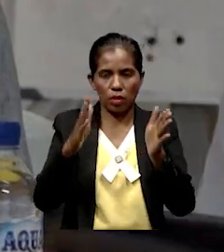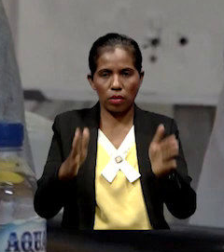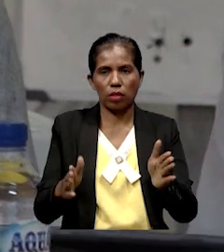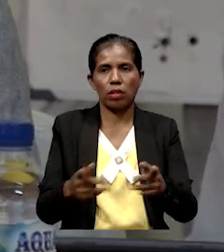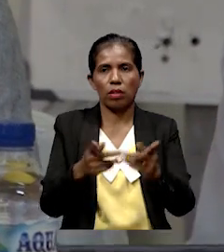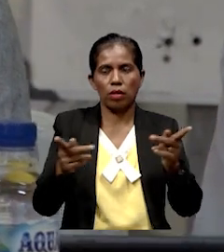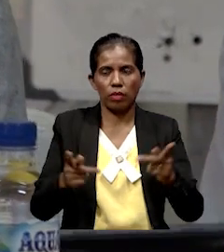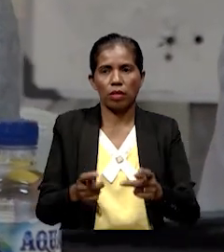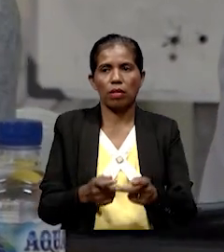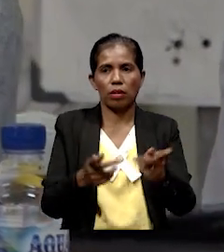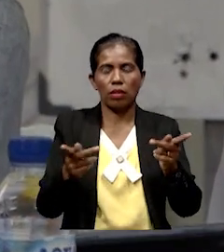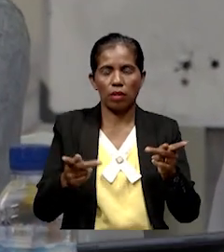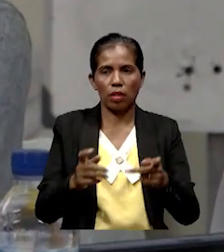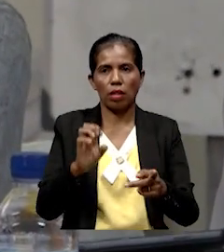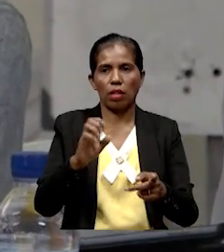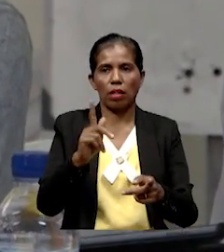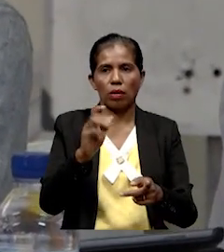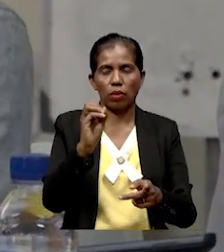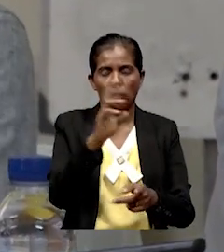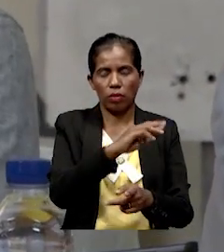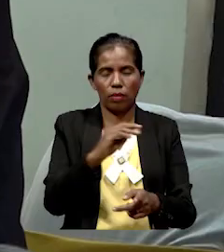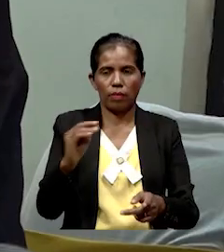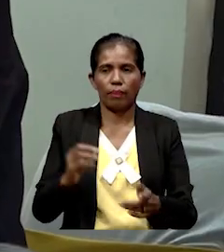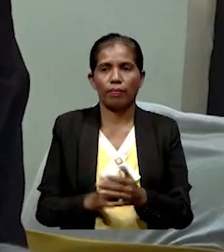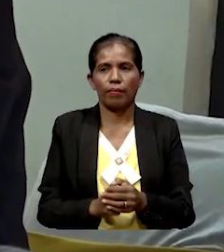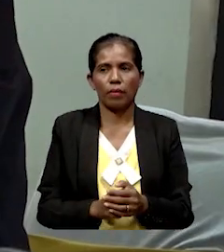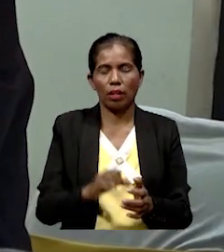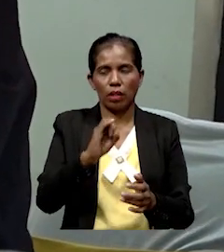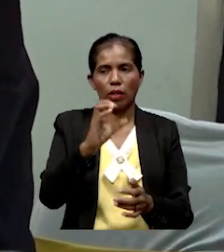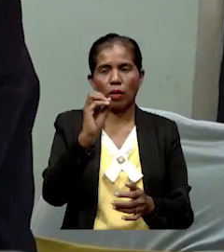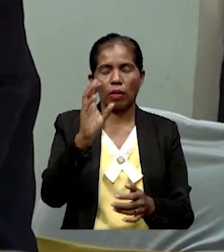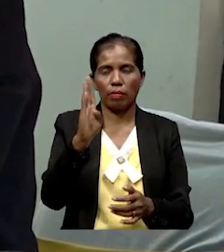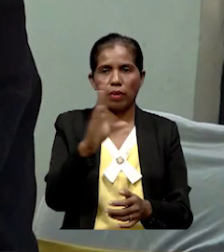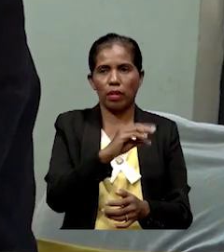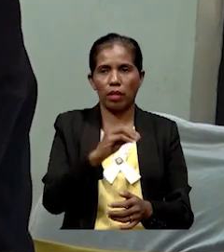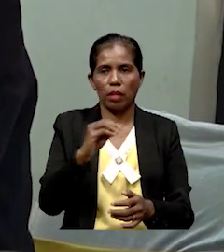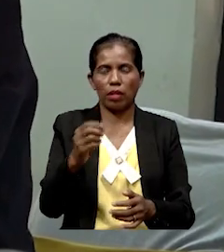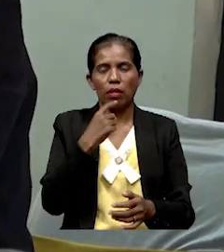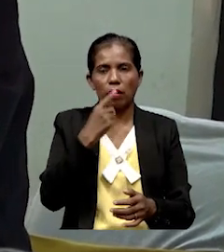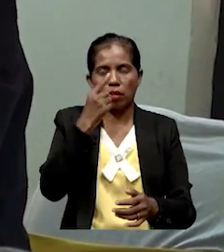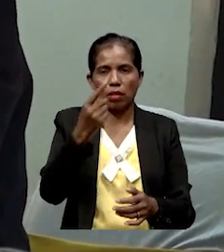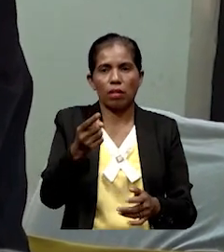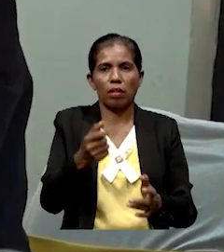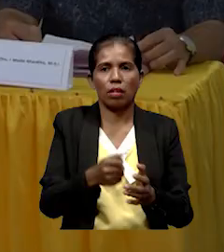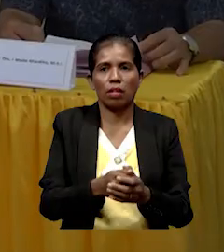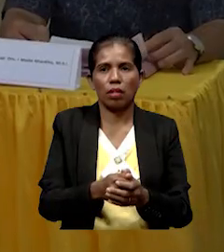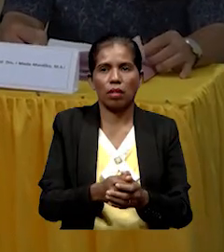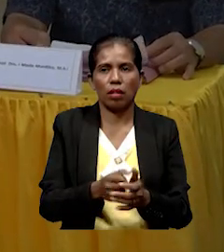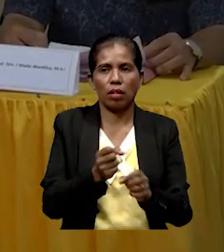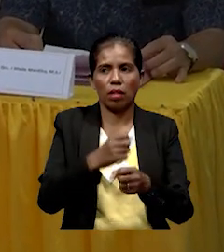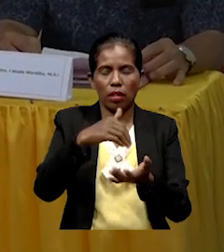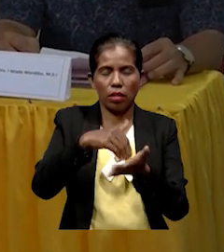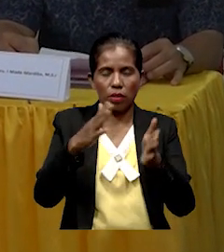ya Ada Turismo ekoturisme no cultural fundador aub abelda kostum manis laris Cina Teten fashionable